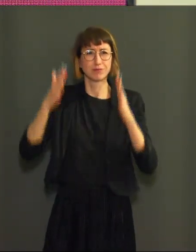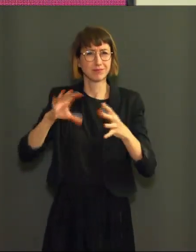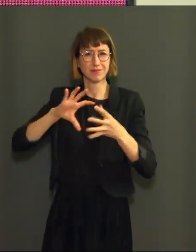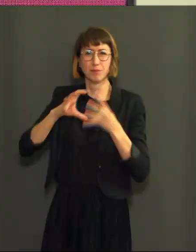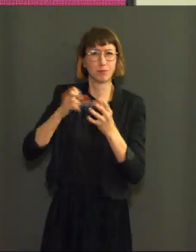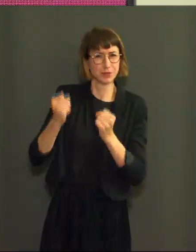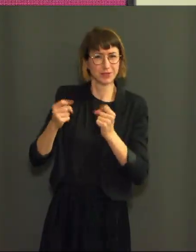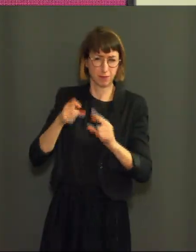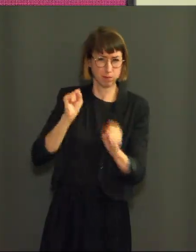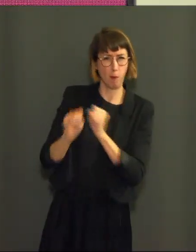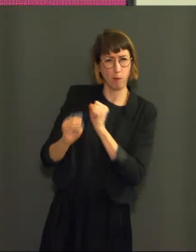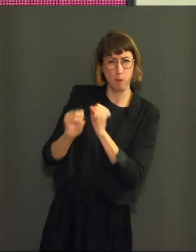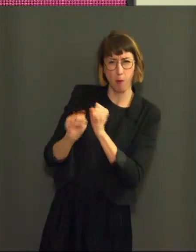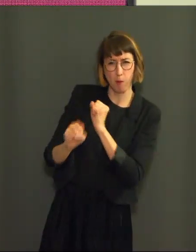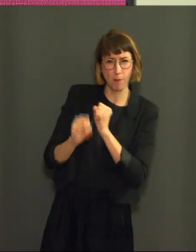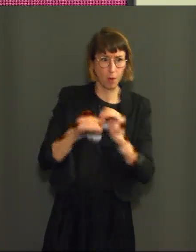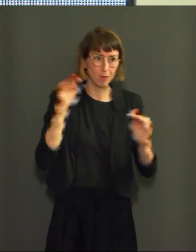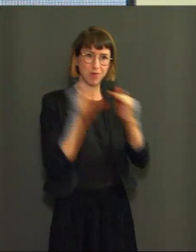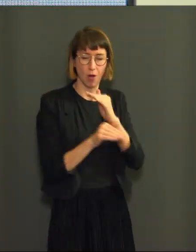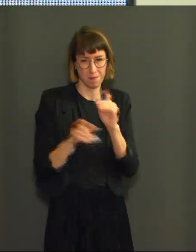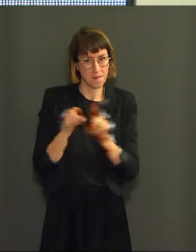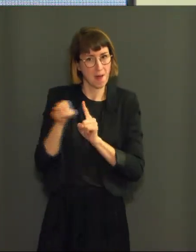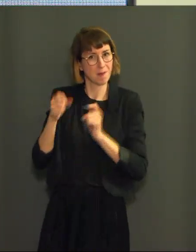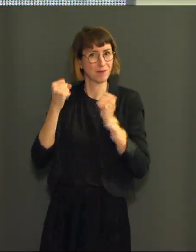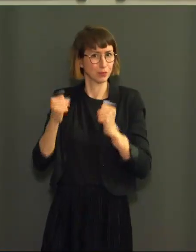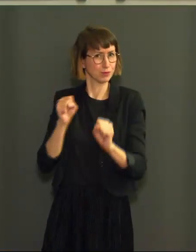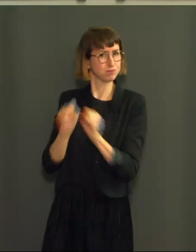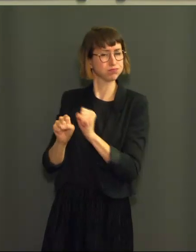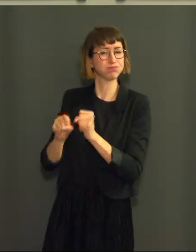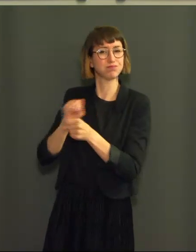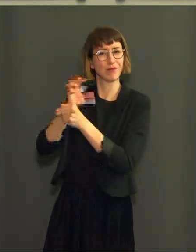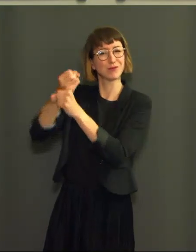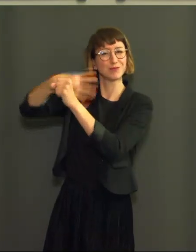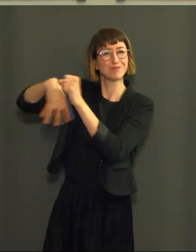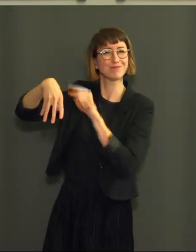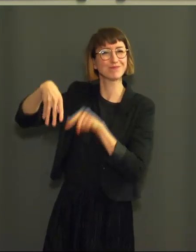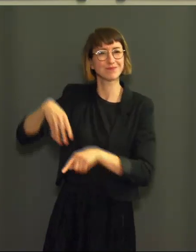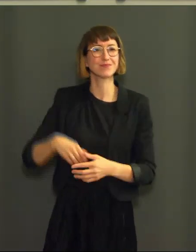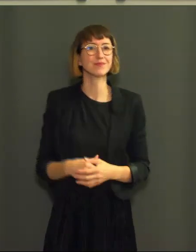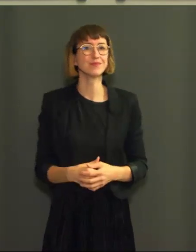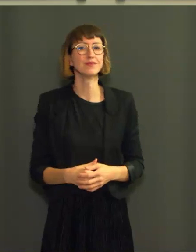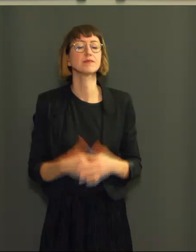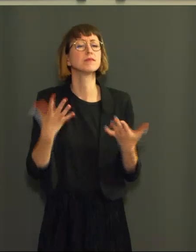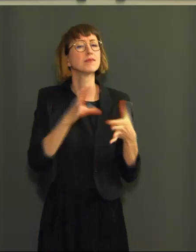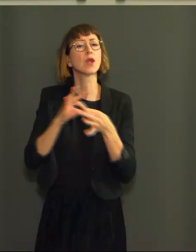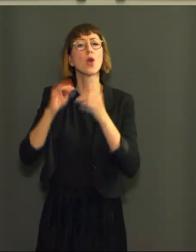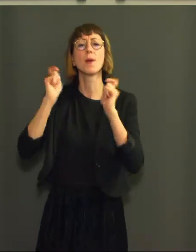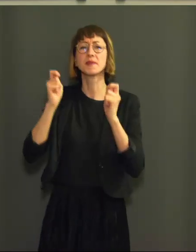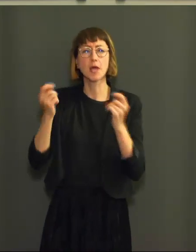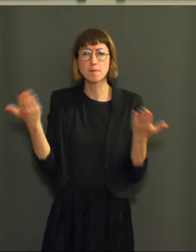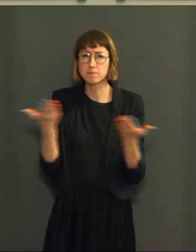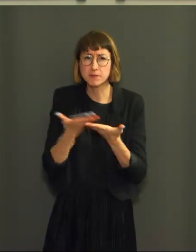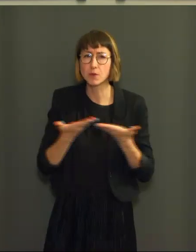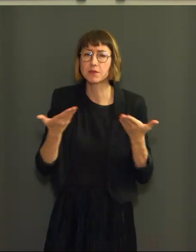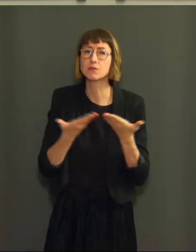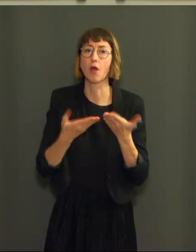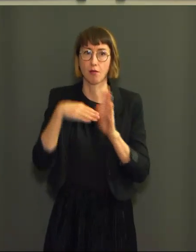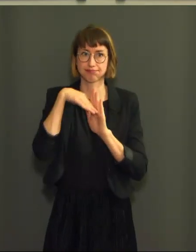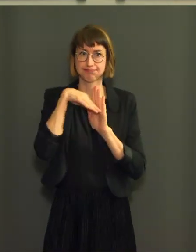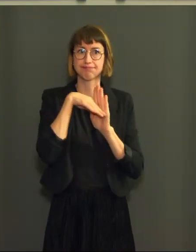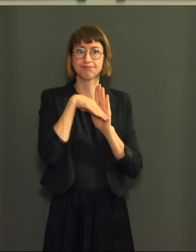question. Alors, si on s'intéresse aux hospitalisations, eh bien, elles diminuent également aussi, sauf à Bruxelles et dans le Brabant